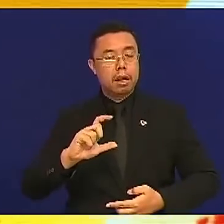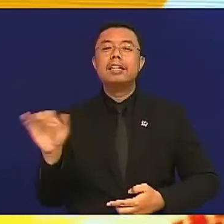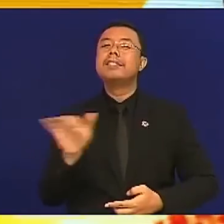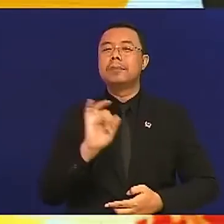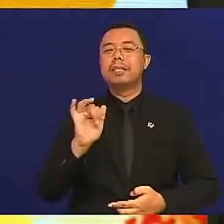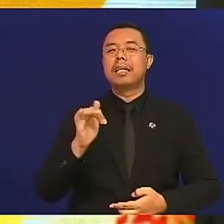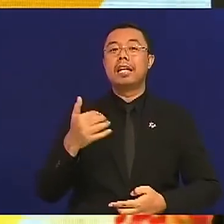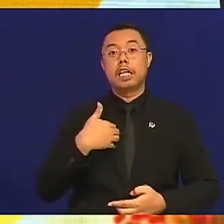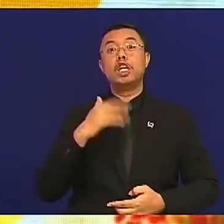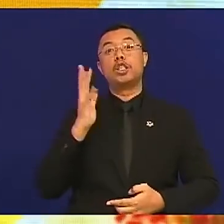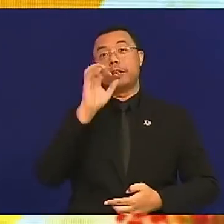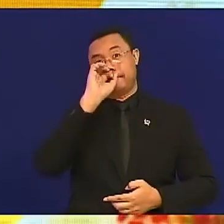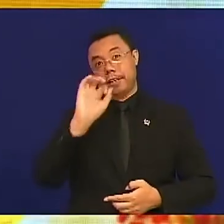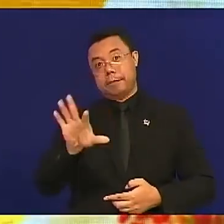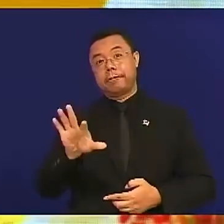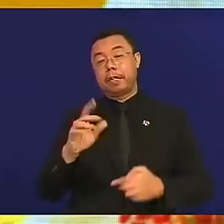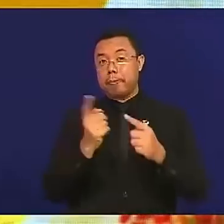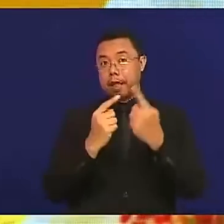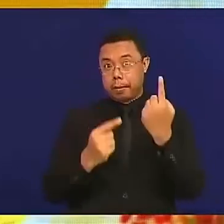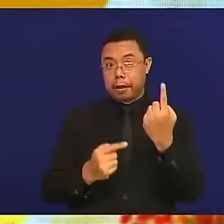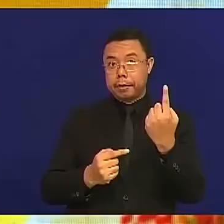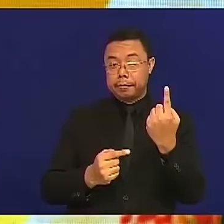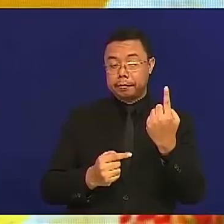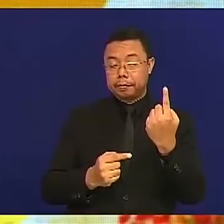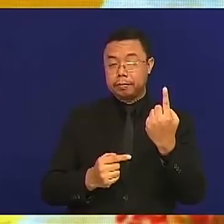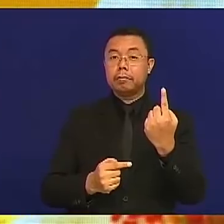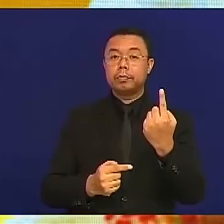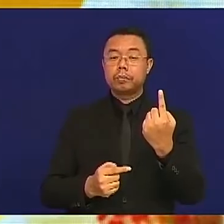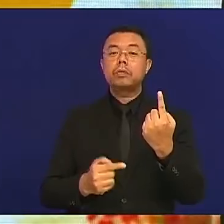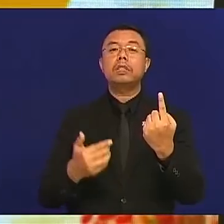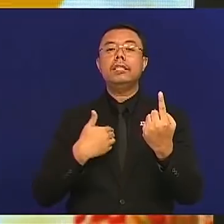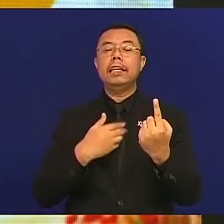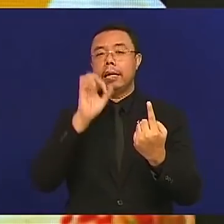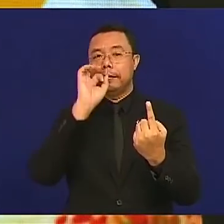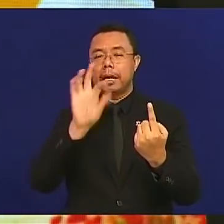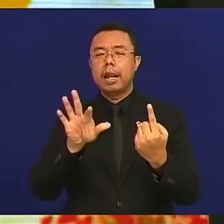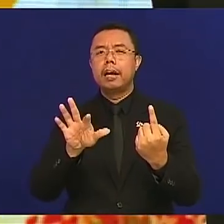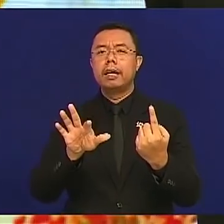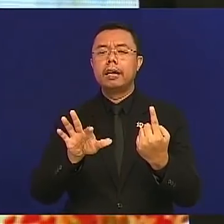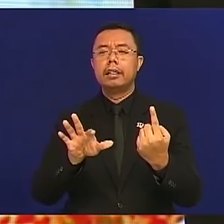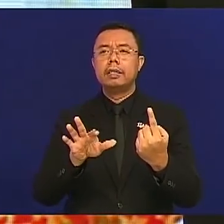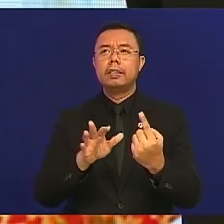Seperti yang saya sudah jelaskan, yang pertama, saya katakan saja